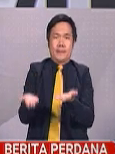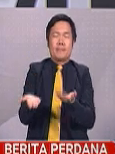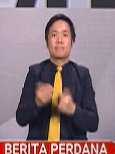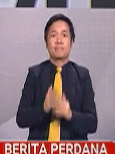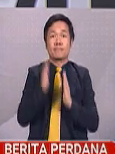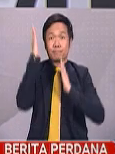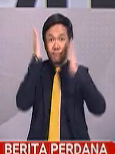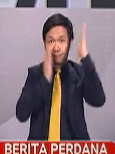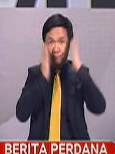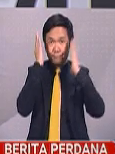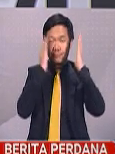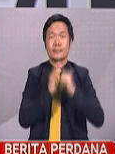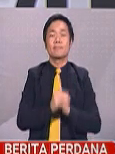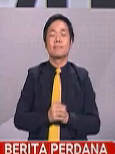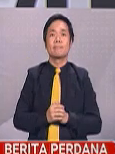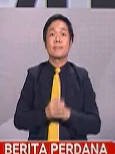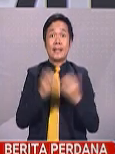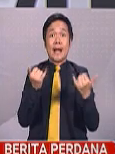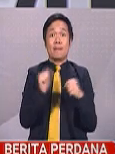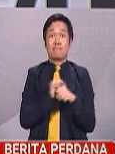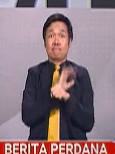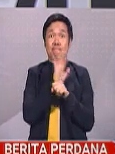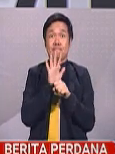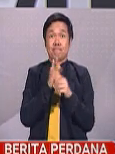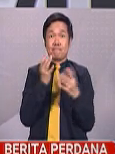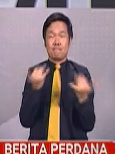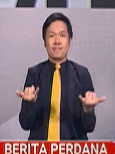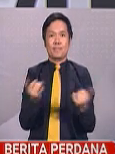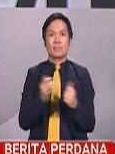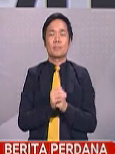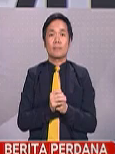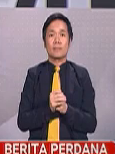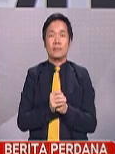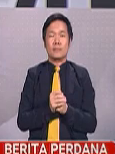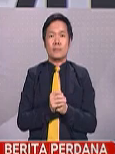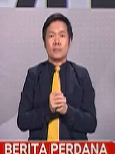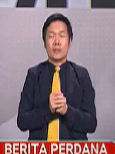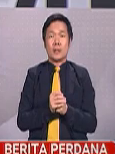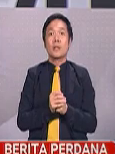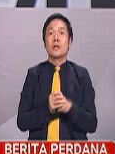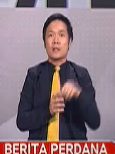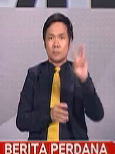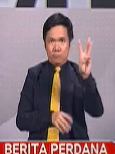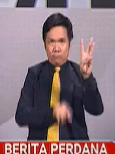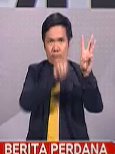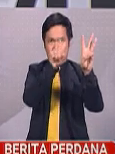Oleh itu, jumlah kes positif COVID-19 di Malaysia adalah sebanyak